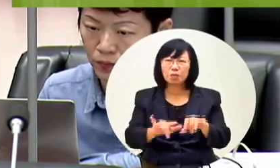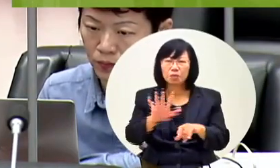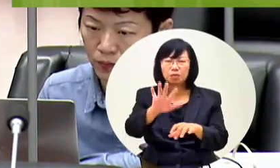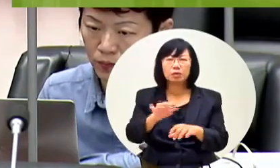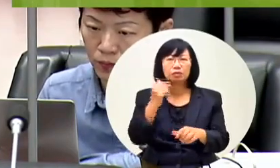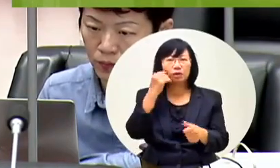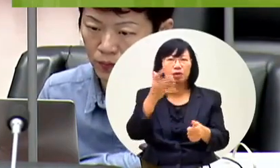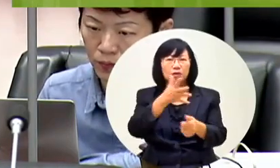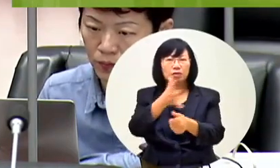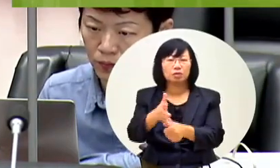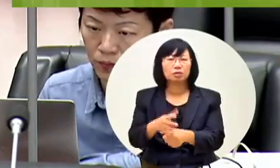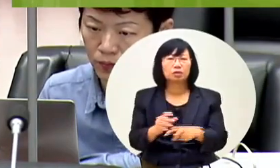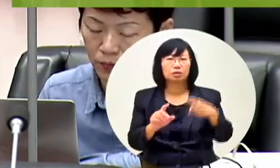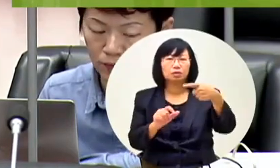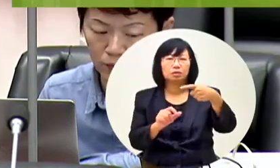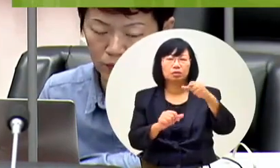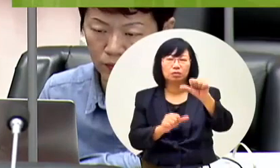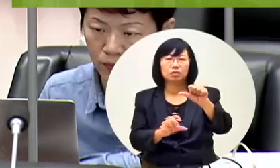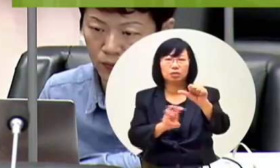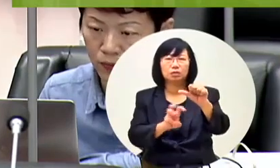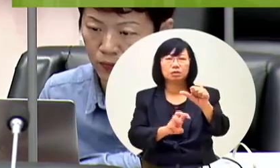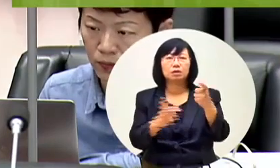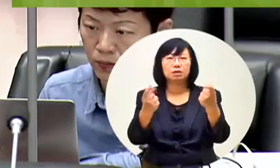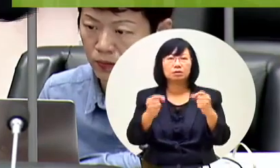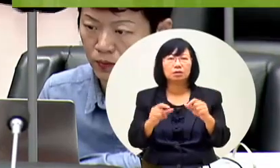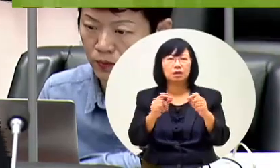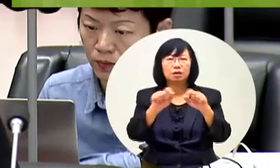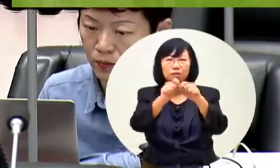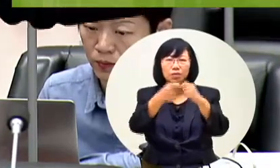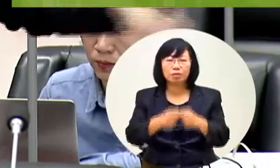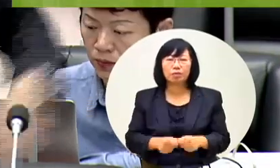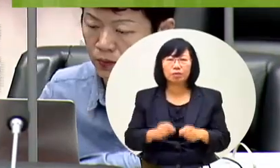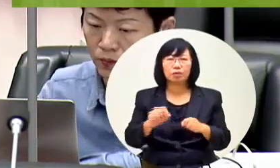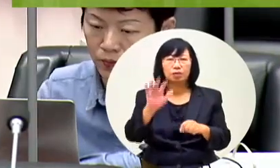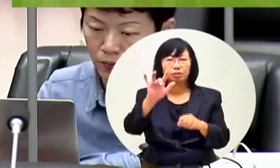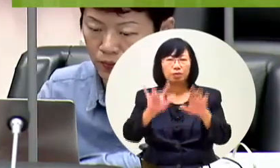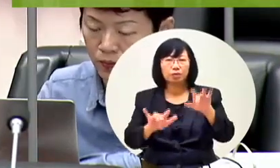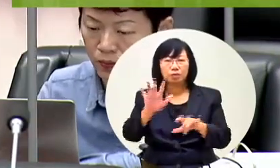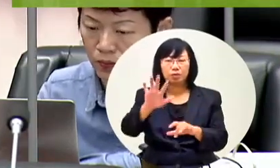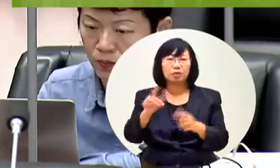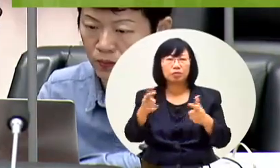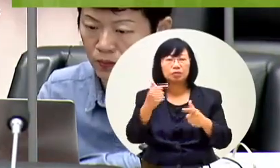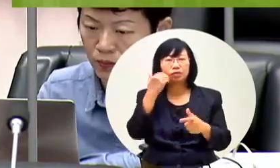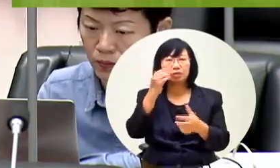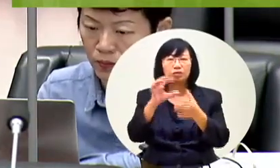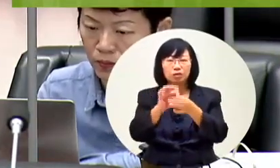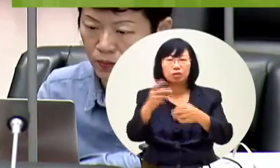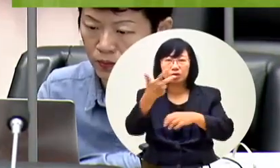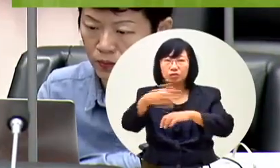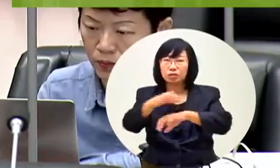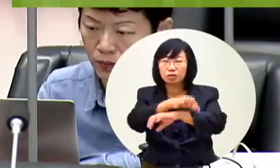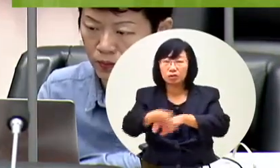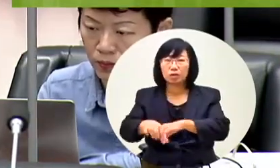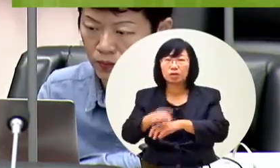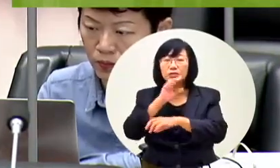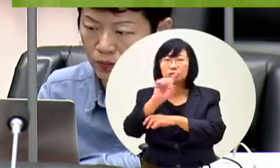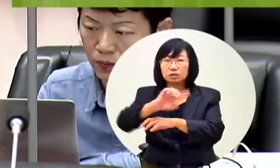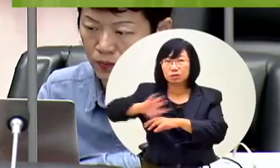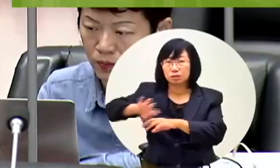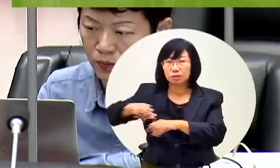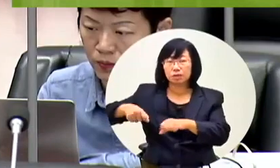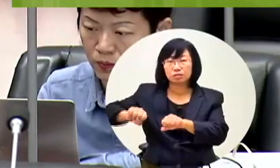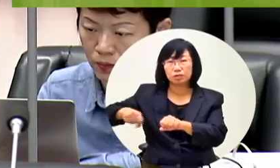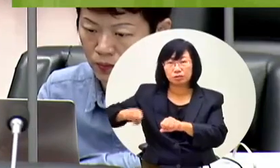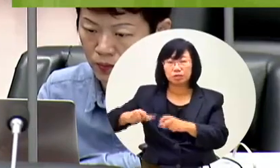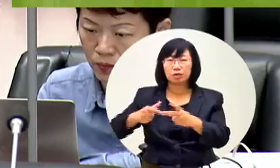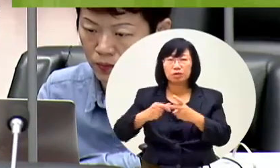车，5月30号一样还是有缝隙。这个绝对不是你们所提供给郑梦如议员说什么水沟，这个是慢车道跟快车道之